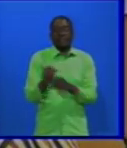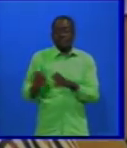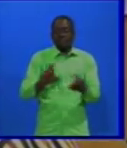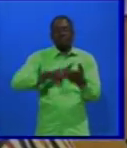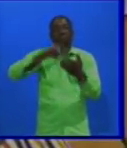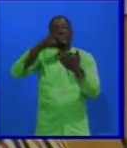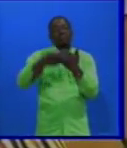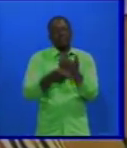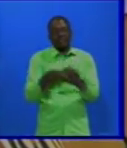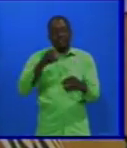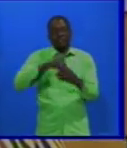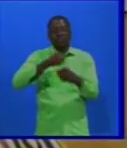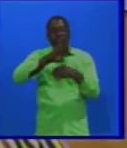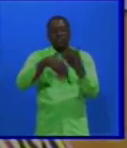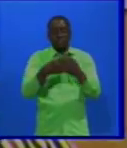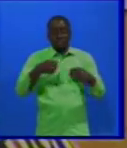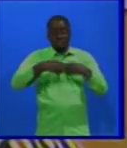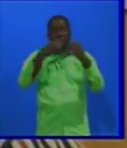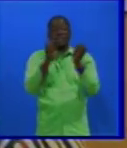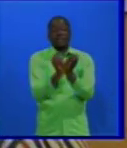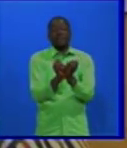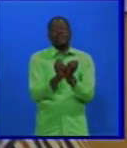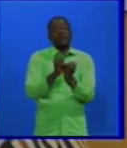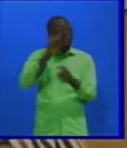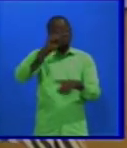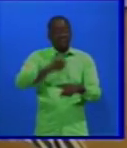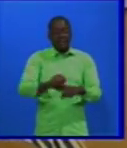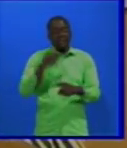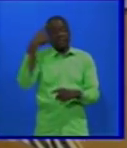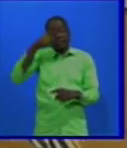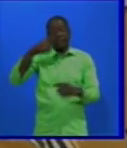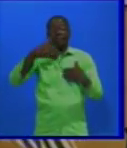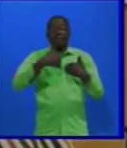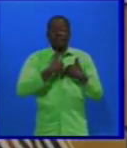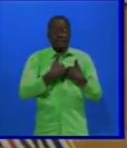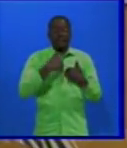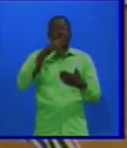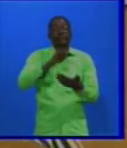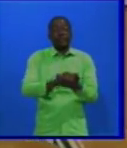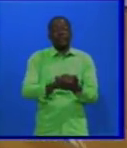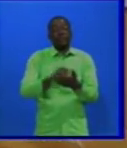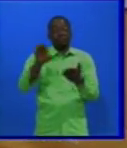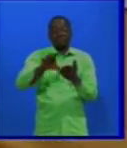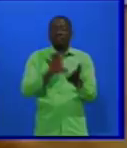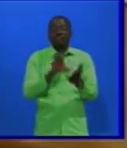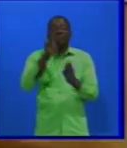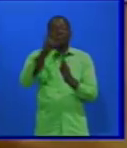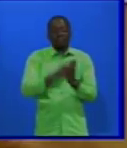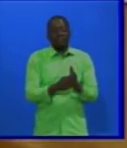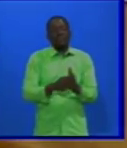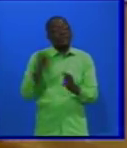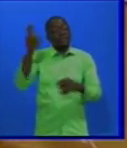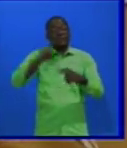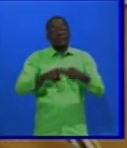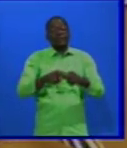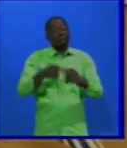équipes d'Oura Bank Burkina et du siège pour concevoir donc cette convention qui va amplifier notre